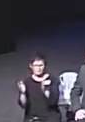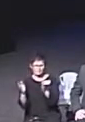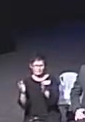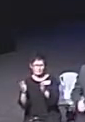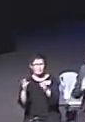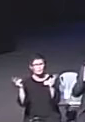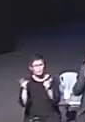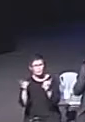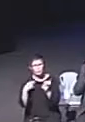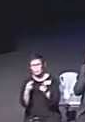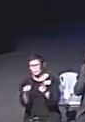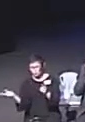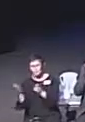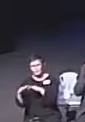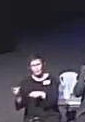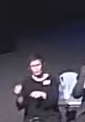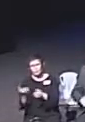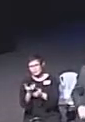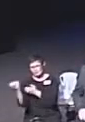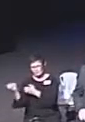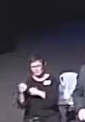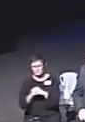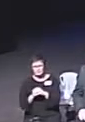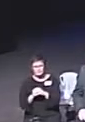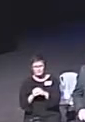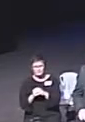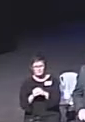mutta monenlaisia muitakin keinoja tarvitaan. Kiitos.